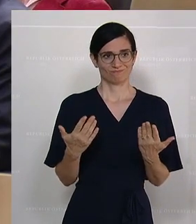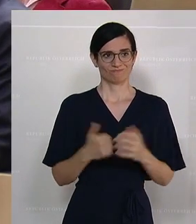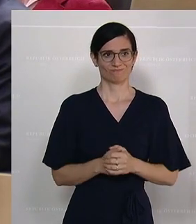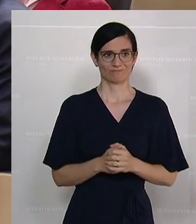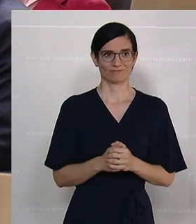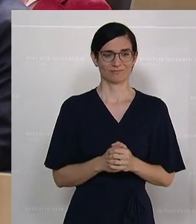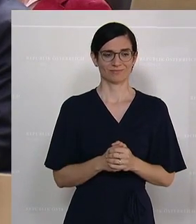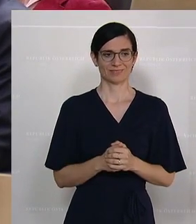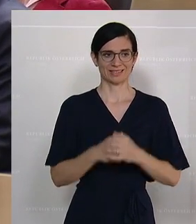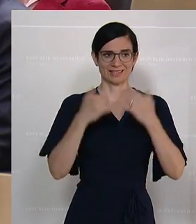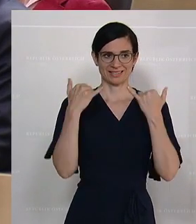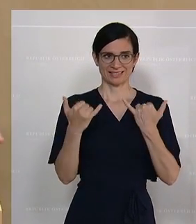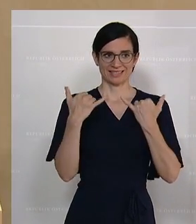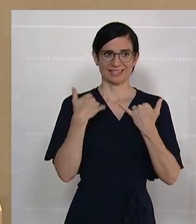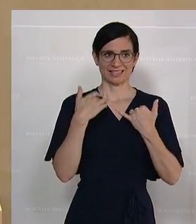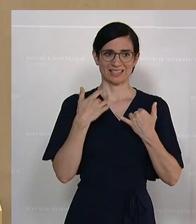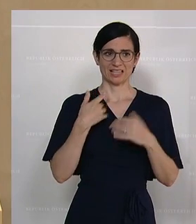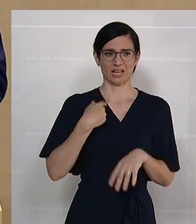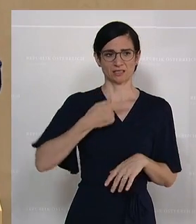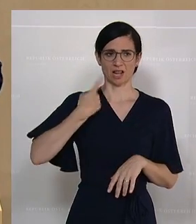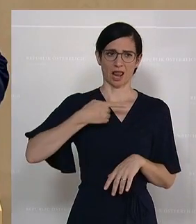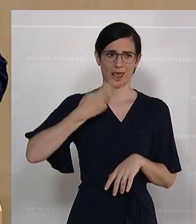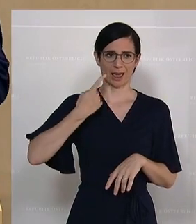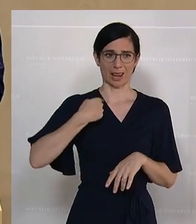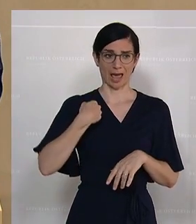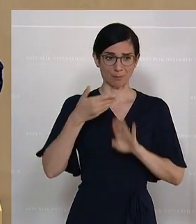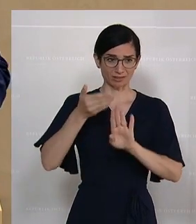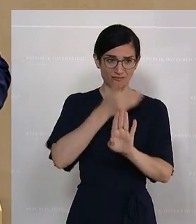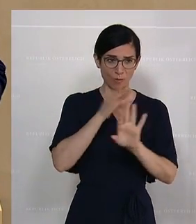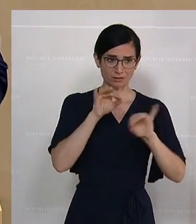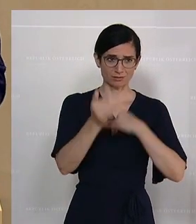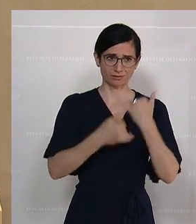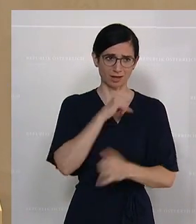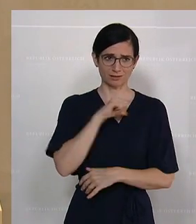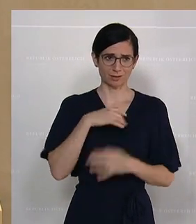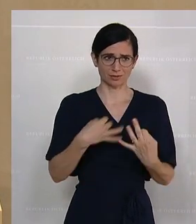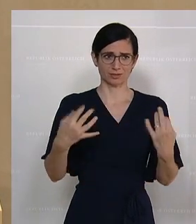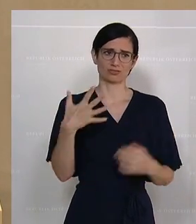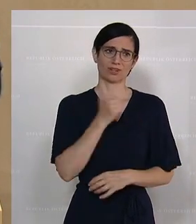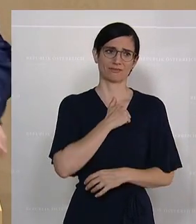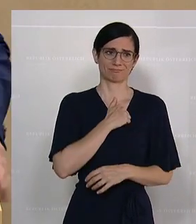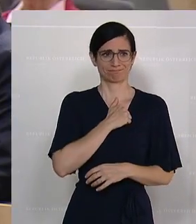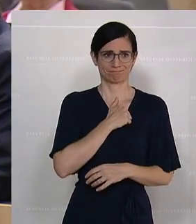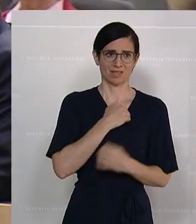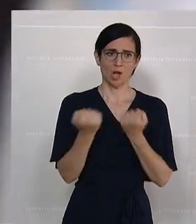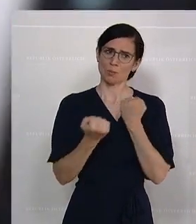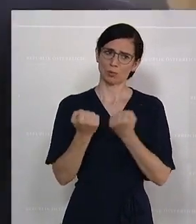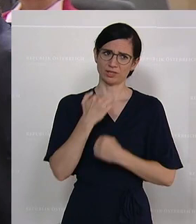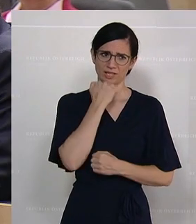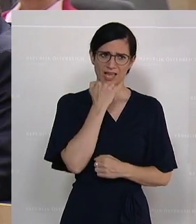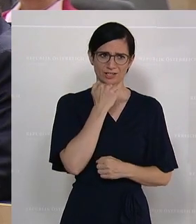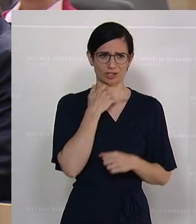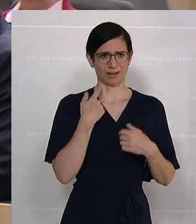als er jetzt steht der herrin und zehn nichts auf den weg bringen das sind auch eigenschaften die in der politik eigentlich nicht